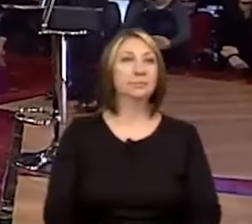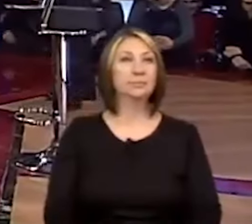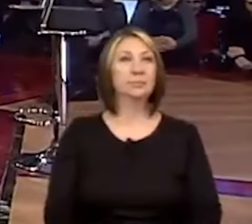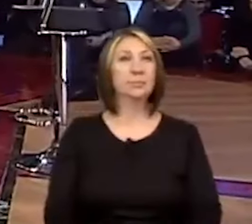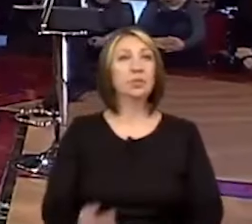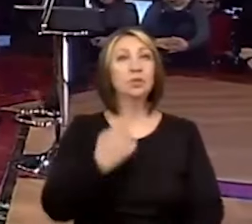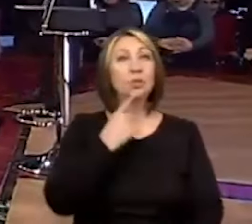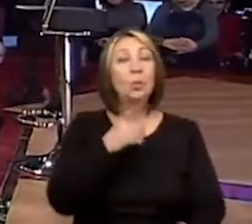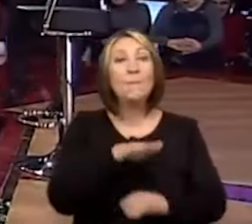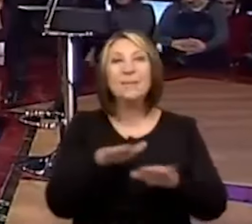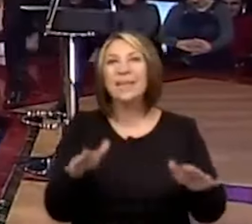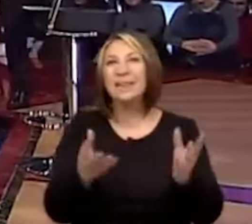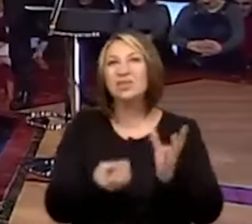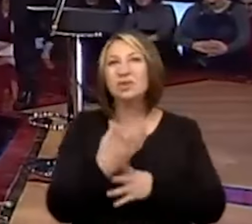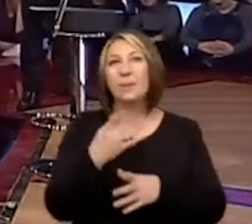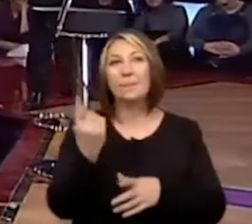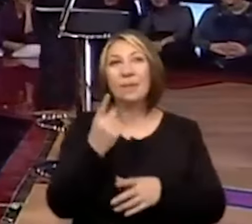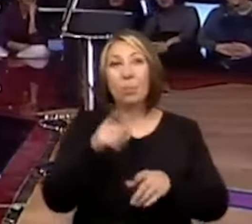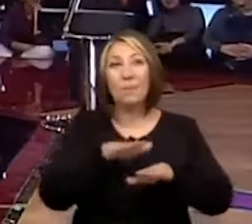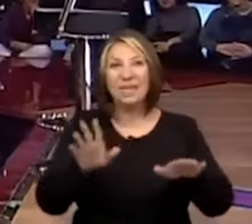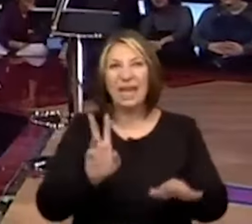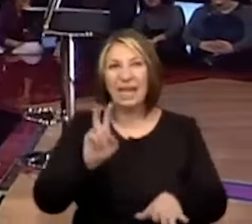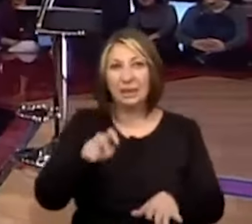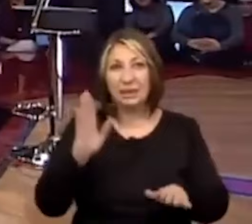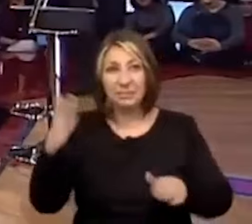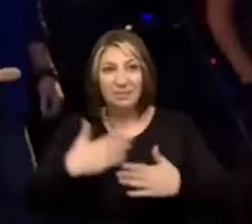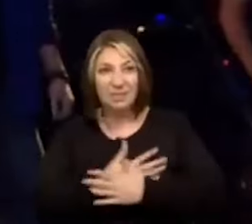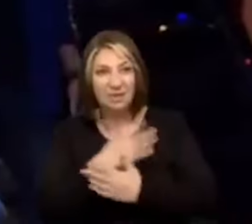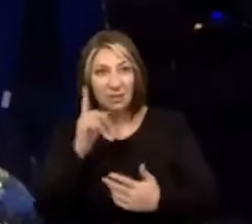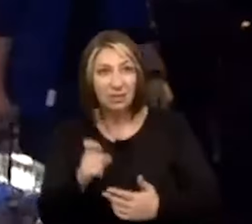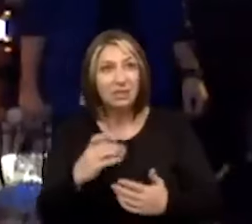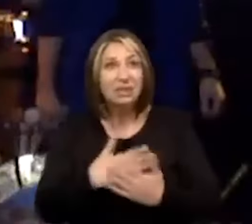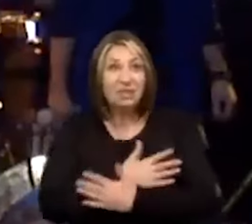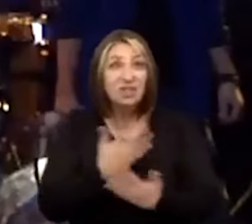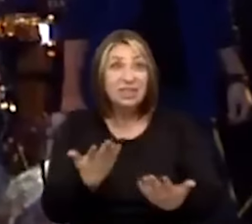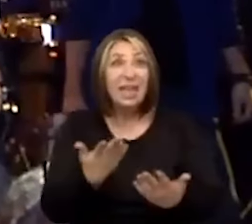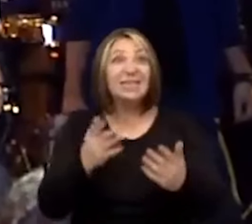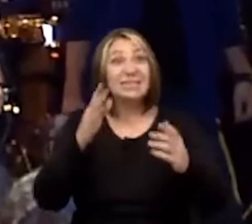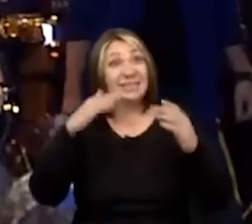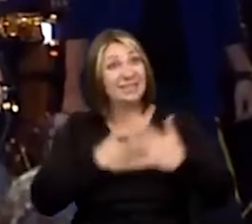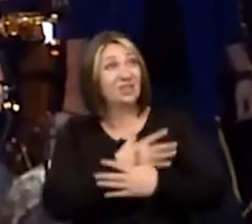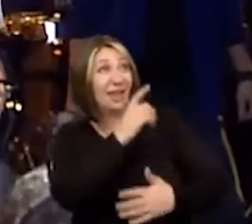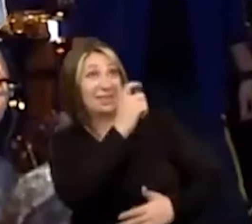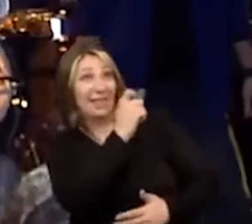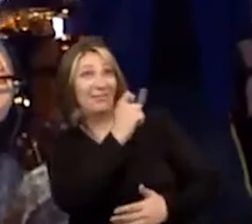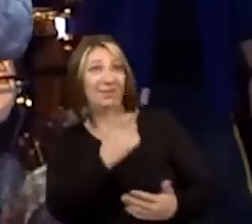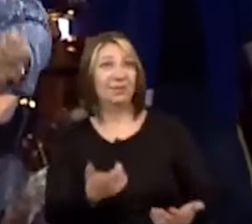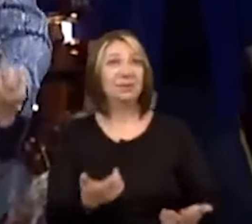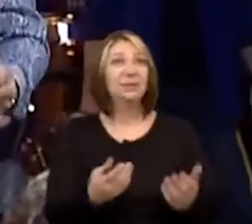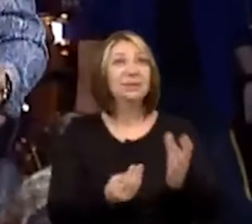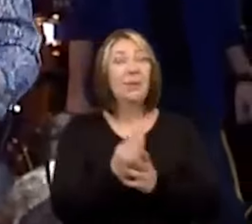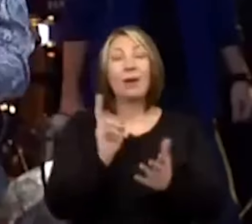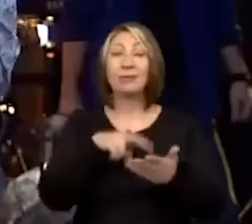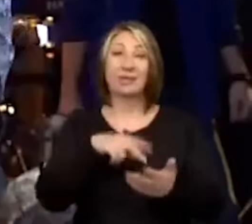yani diyorum ki bu masadan ne çıkacak? Yani birileri bu masadan kalkıp gidip sevişecekler mi? Sevişeceklerse o zaman sevişirken selfie,